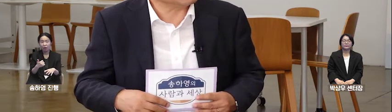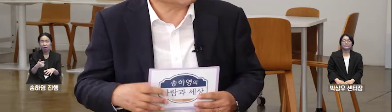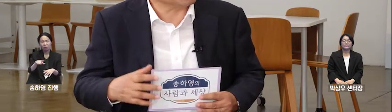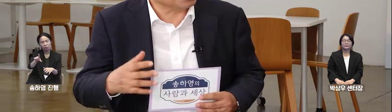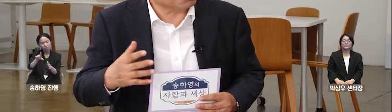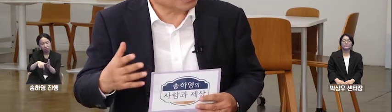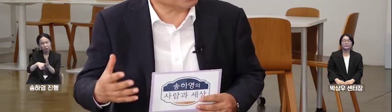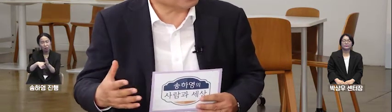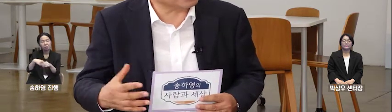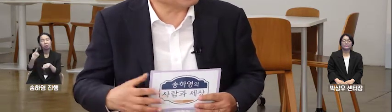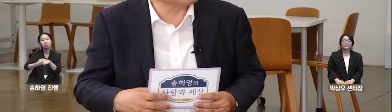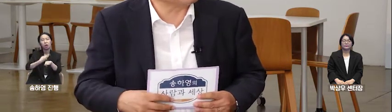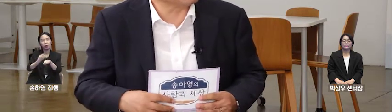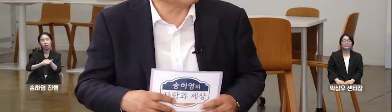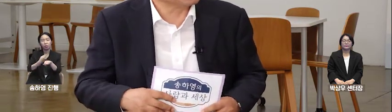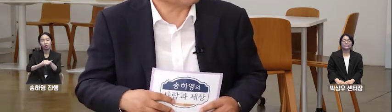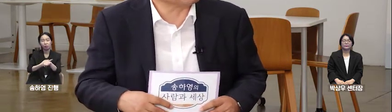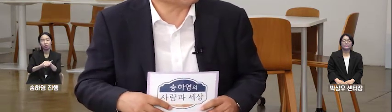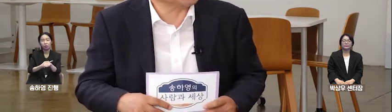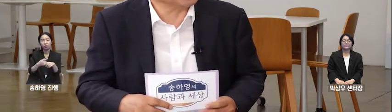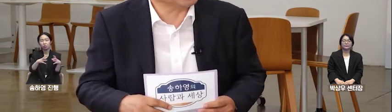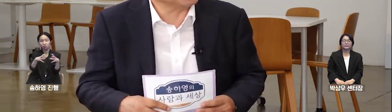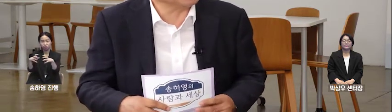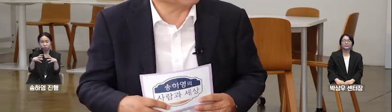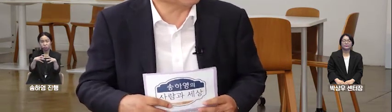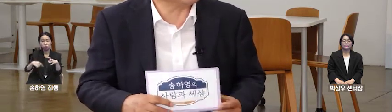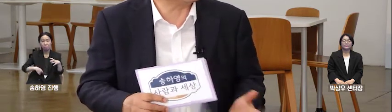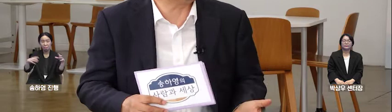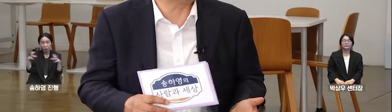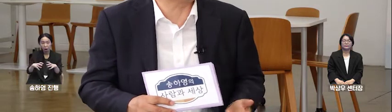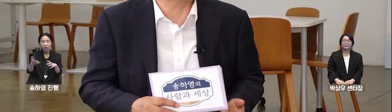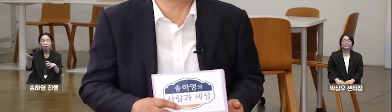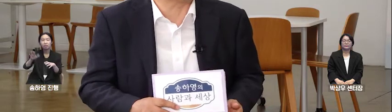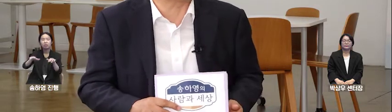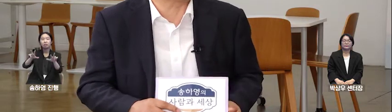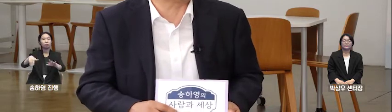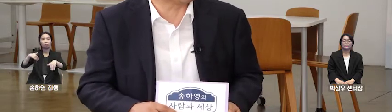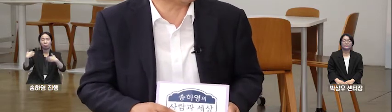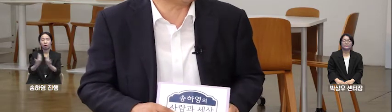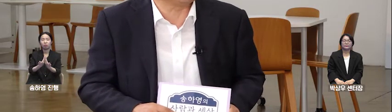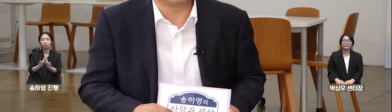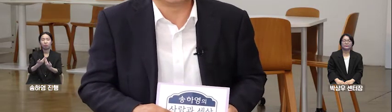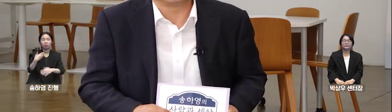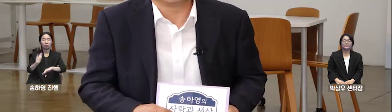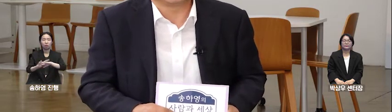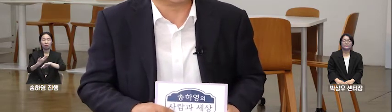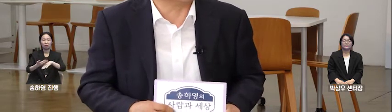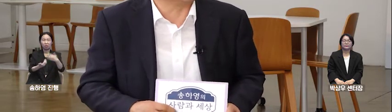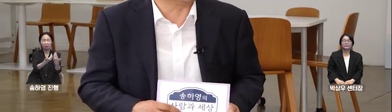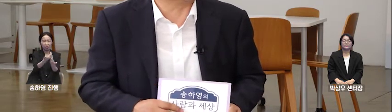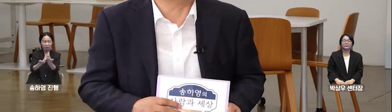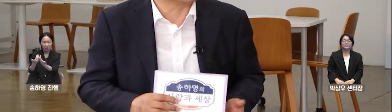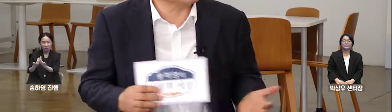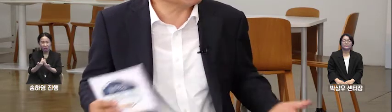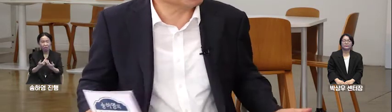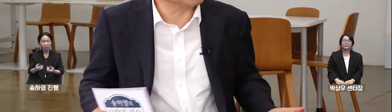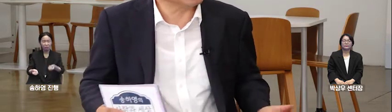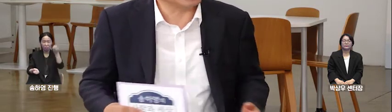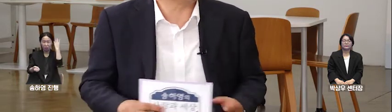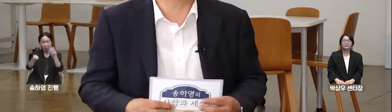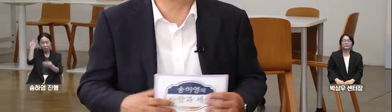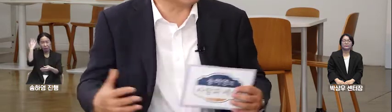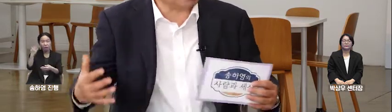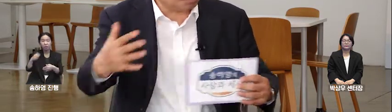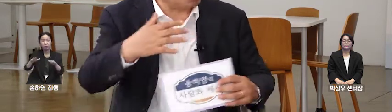그랬거든요. 그때는 너무나 자연스러운 공동체인데 지금은 너무 삶이 각박해져가지고 그걸 다